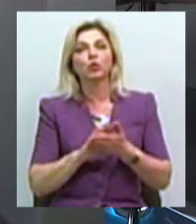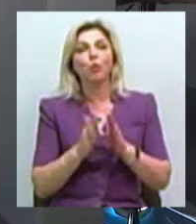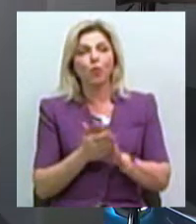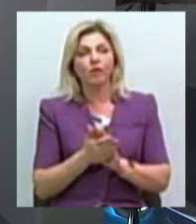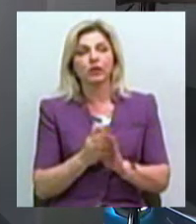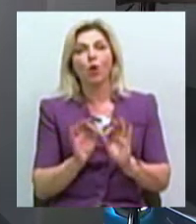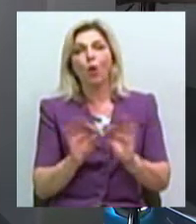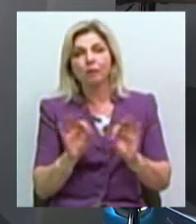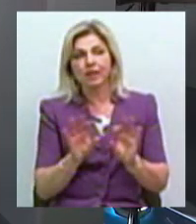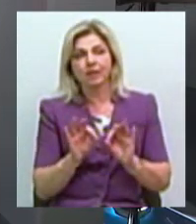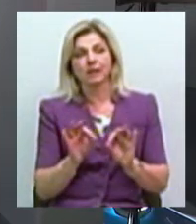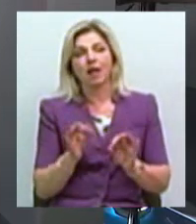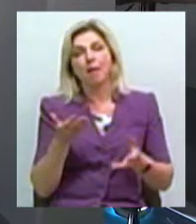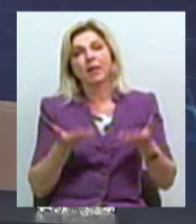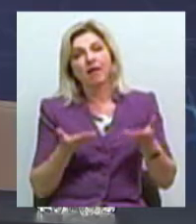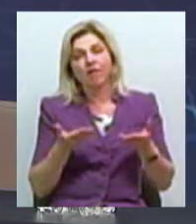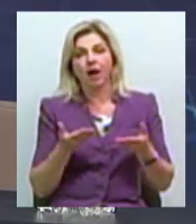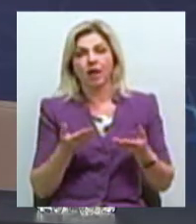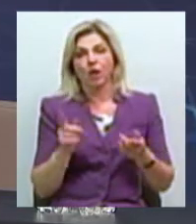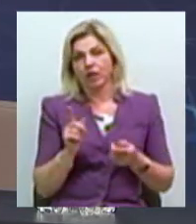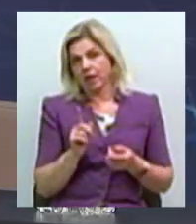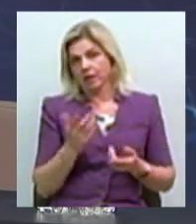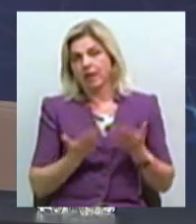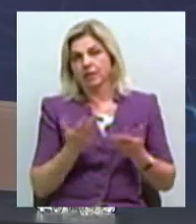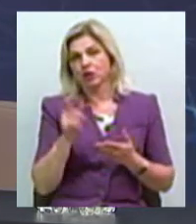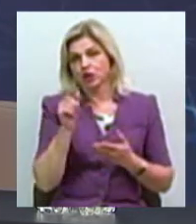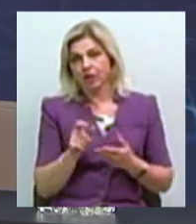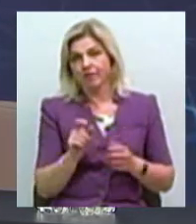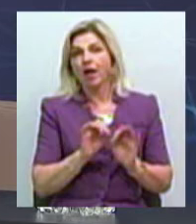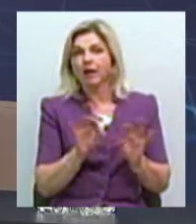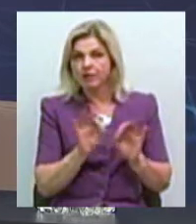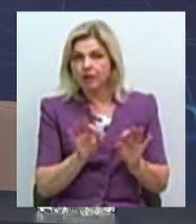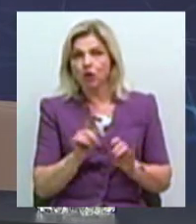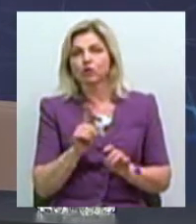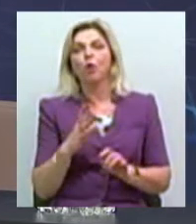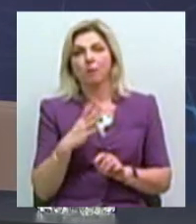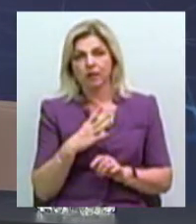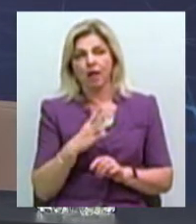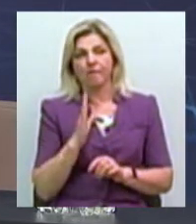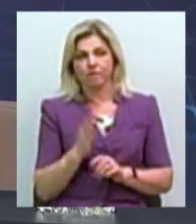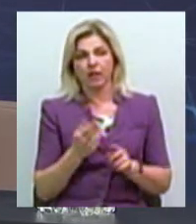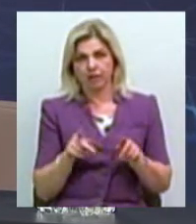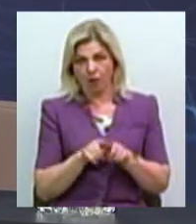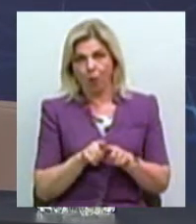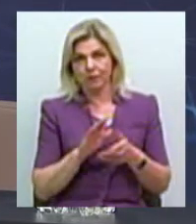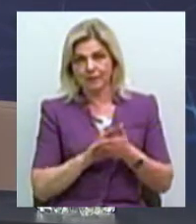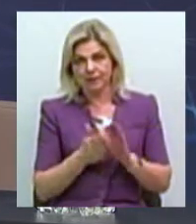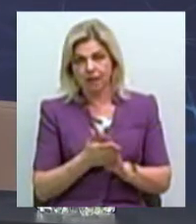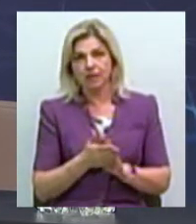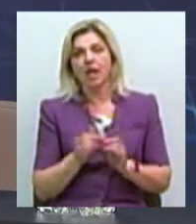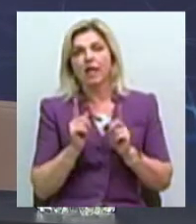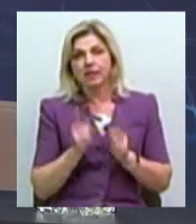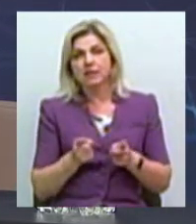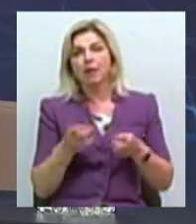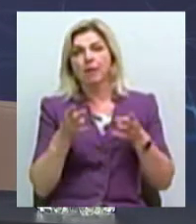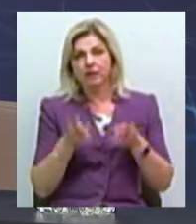так, пояснити їй, да, переваги саме таке, якщо вона скаже про те, що дійсно вона була в цьому стані, да, дійсно вона постраждала